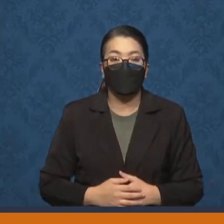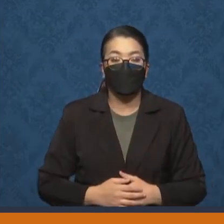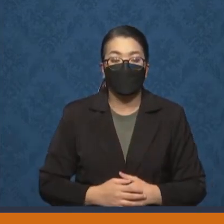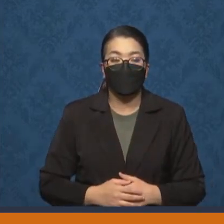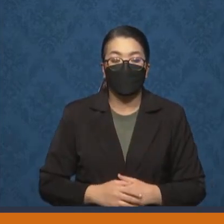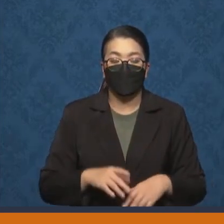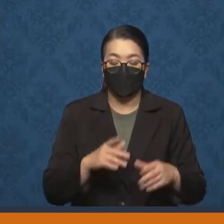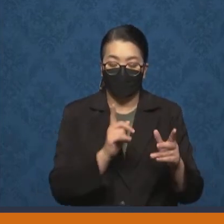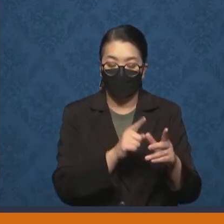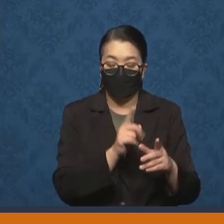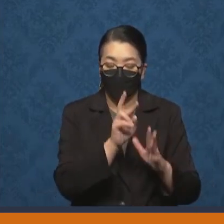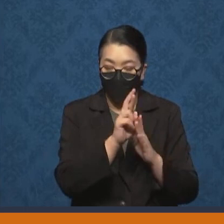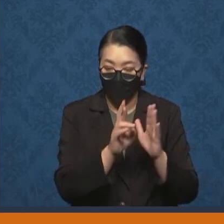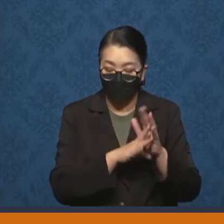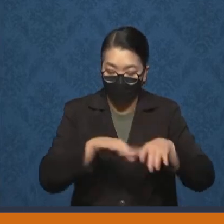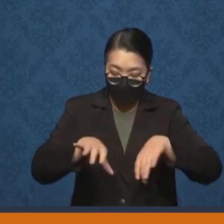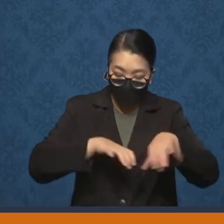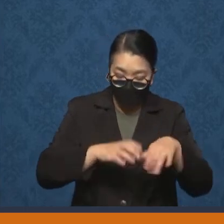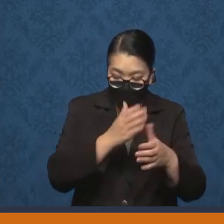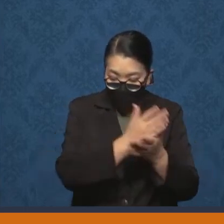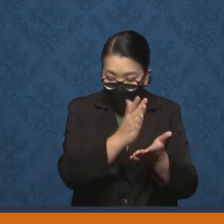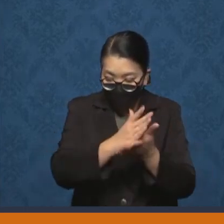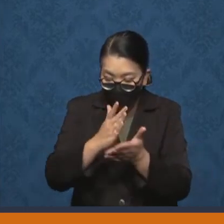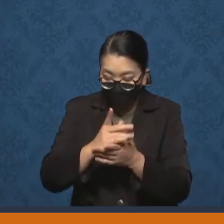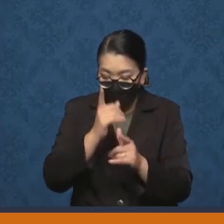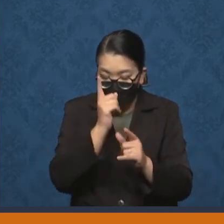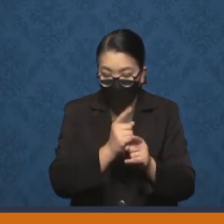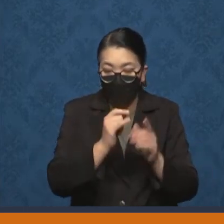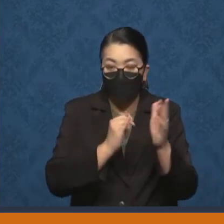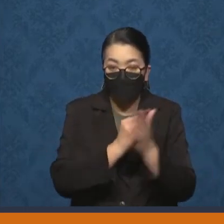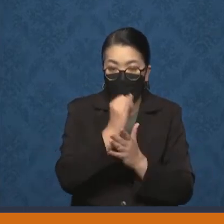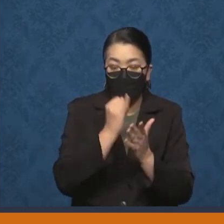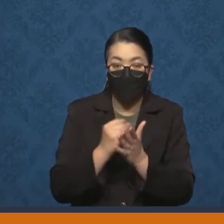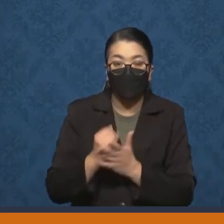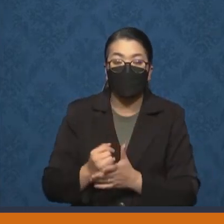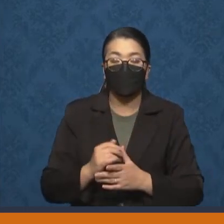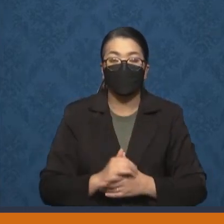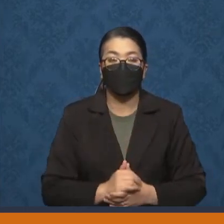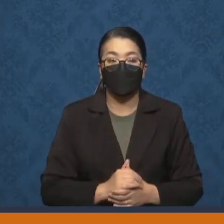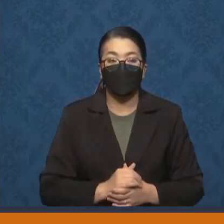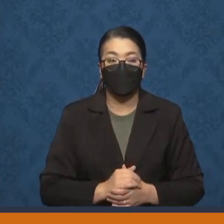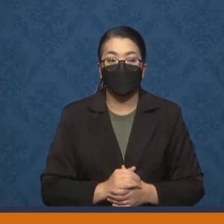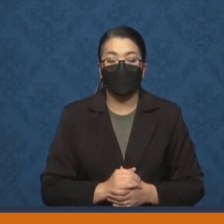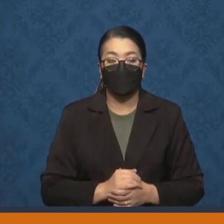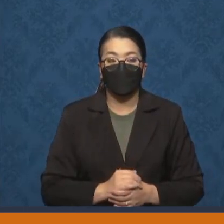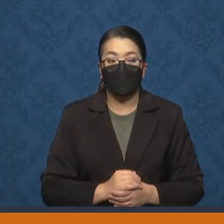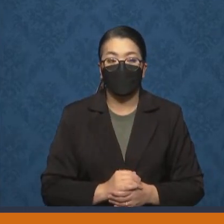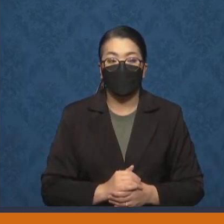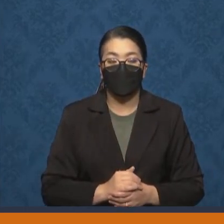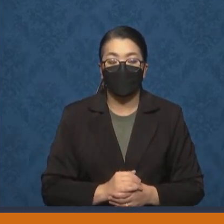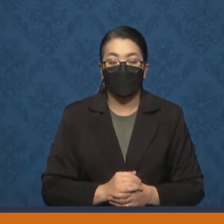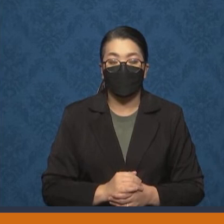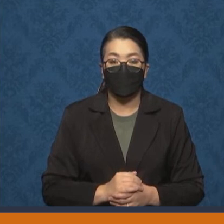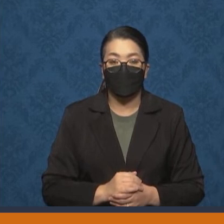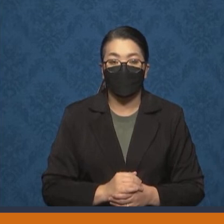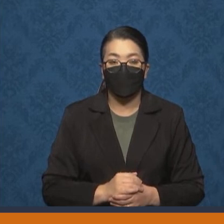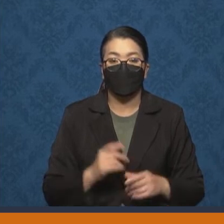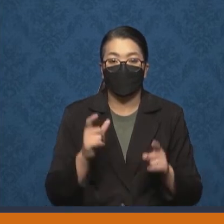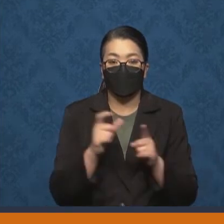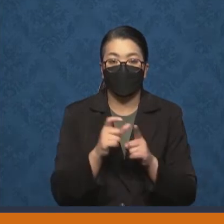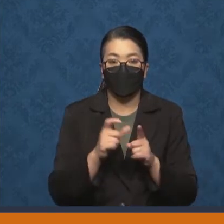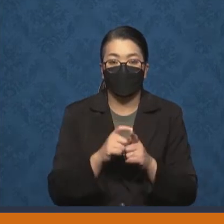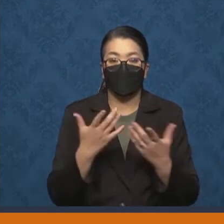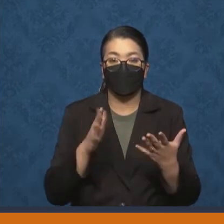ดสรรปันส่วนที่ถูกต้องหรือระบบที่ผมจะเรียกต่อไปนี้ว่าเป็นระบบแบบก้าวไกลตามคำสงวนคำแปรยติของผม